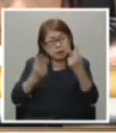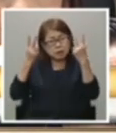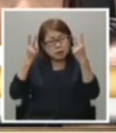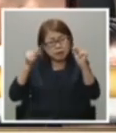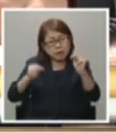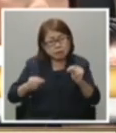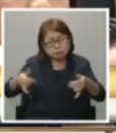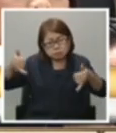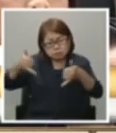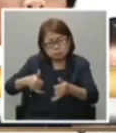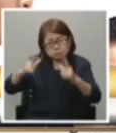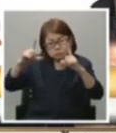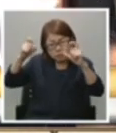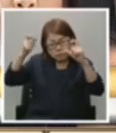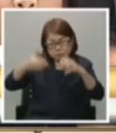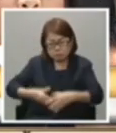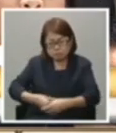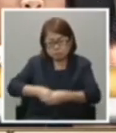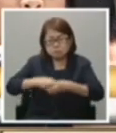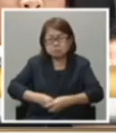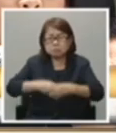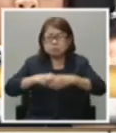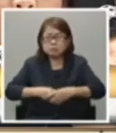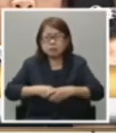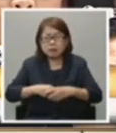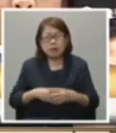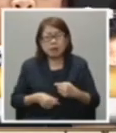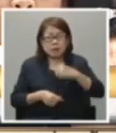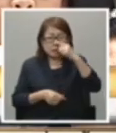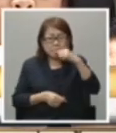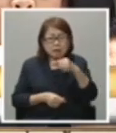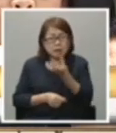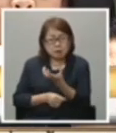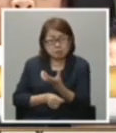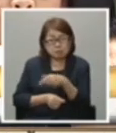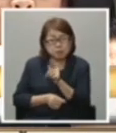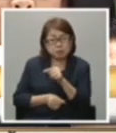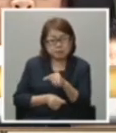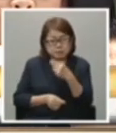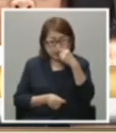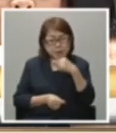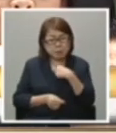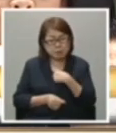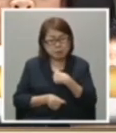ราประเทศไทยเนี่ยจะต้องเสียผลประโยชน์อะไรบ้าง